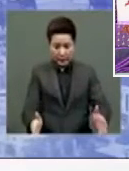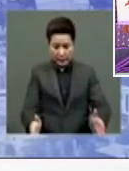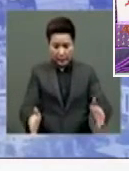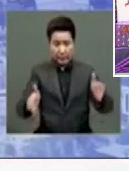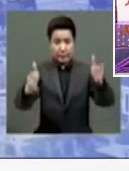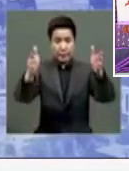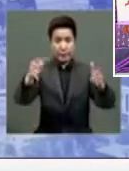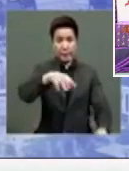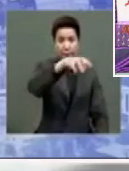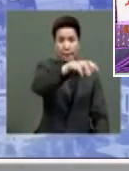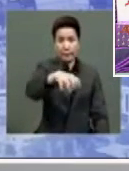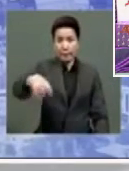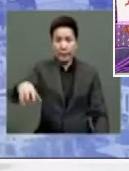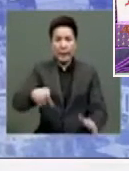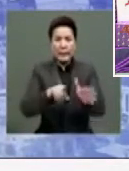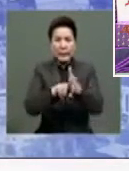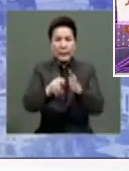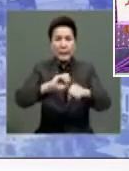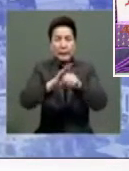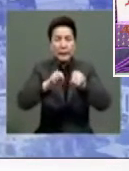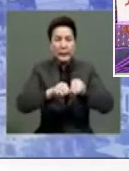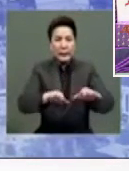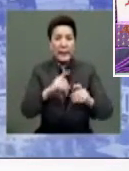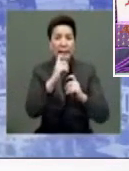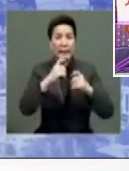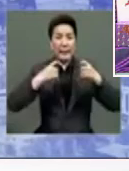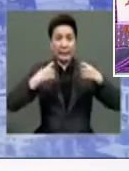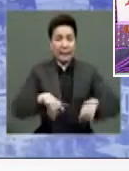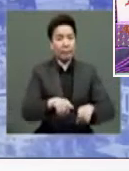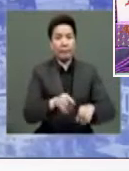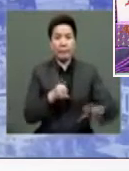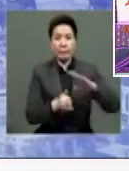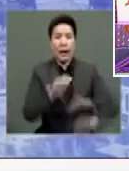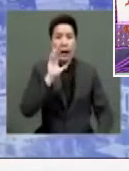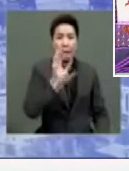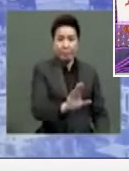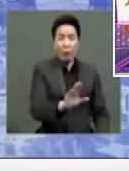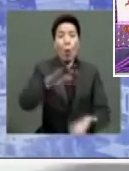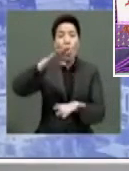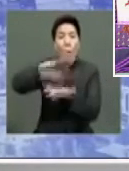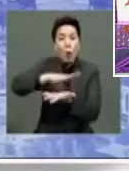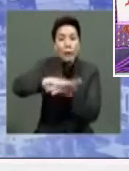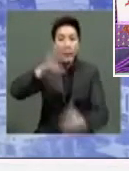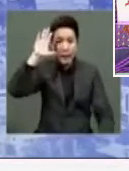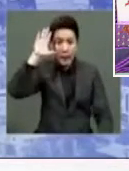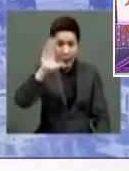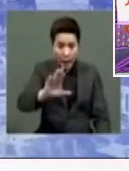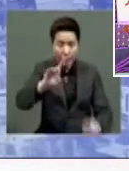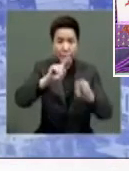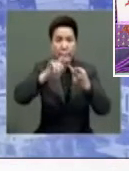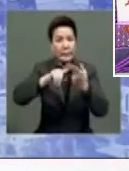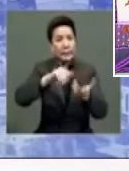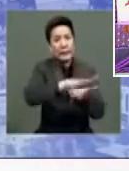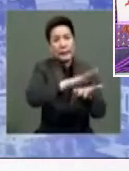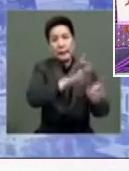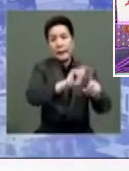ละช่วงก็แล้วกันนะคะข้อแรกเนี่ยเป็นการห้ามใช้อาคารสถานที่ที่เสี่ยงต่อการแพร่โรคระบาดหรือว่าการห้ามใช้อาคาร